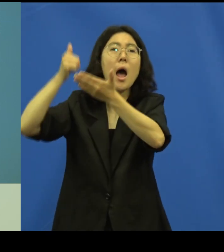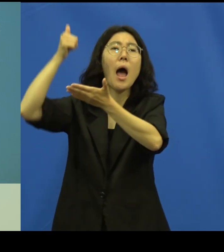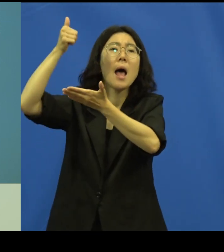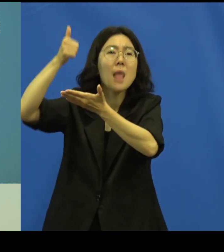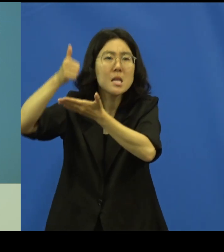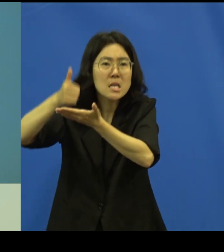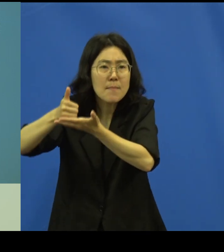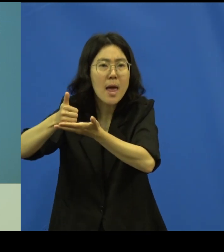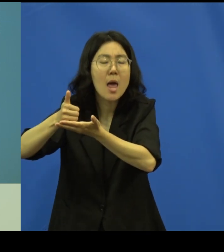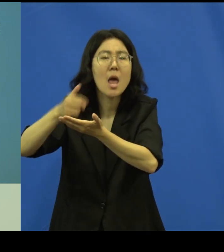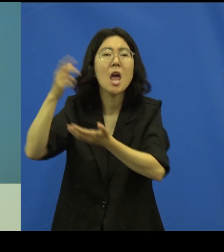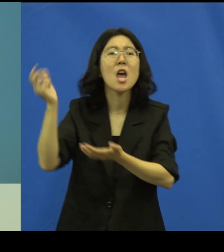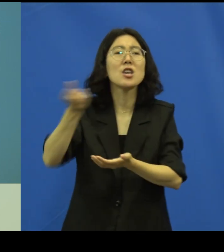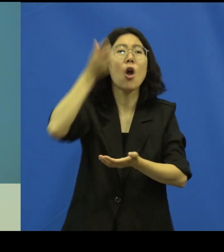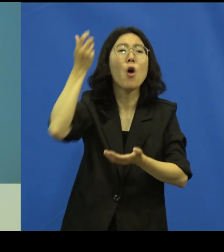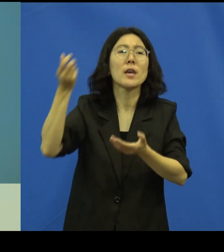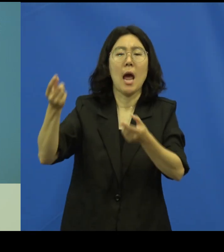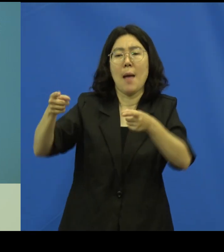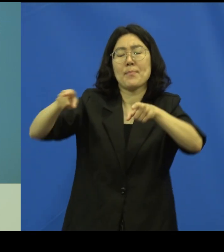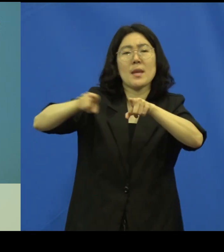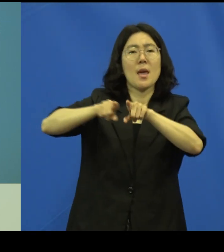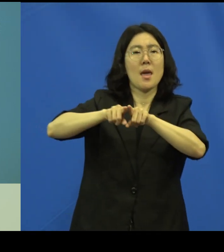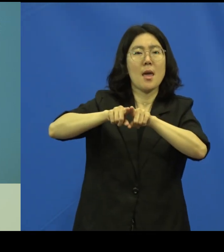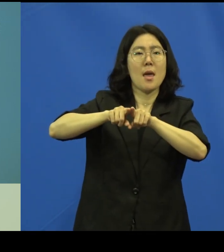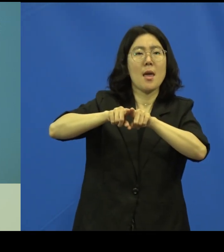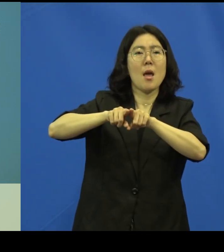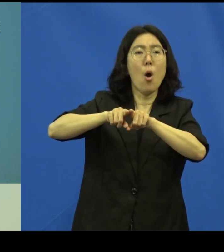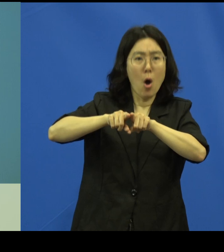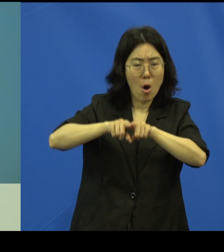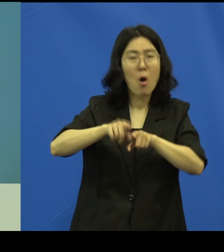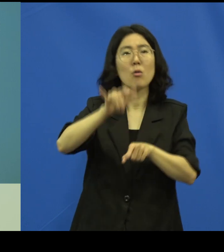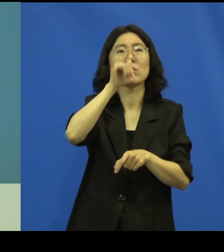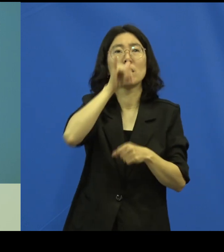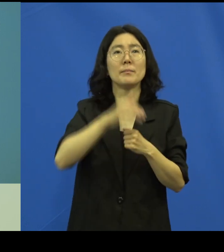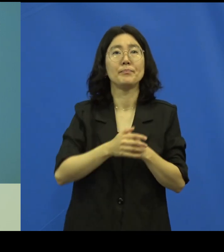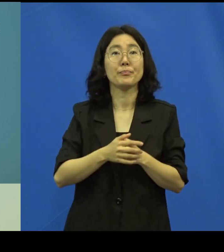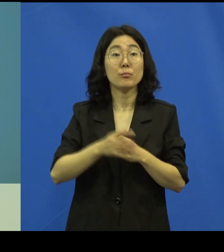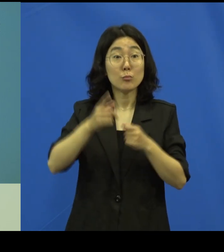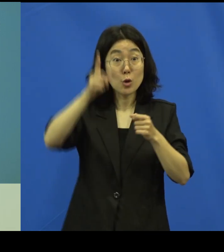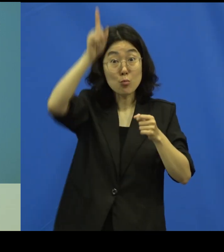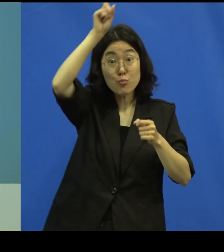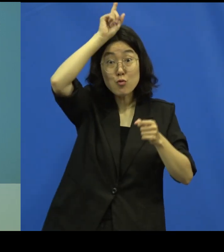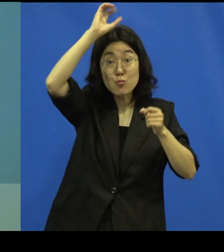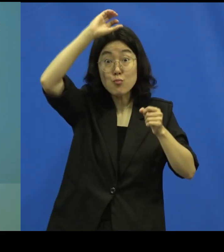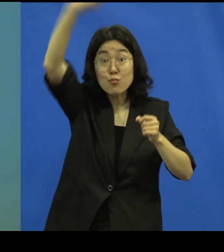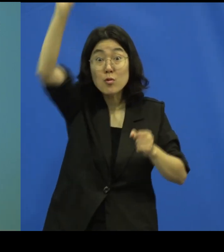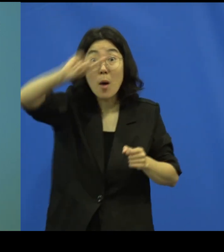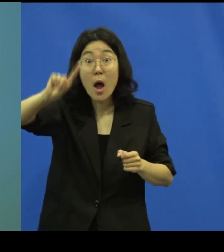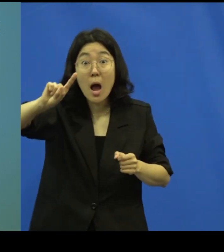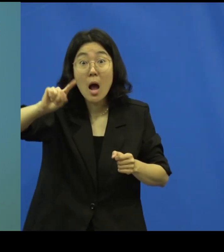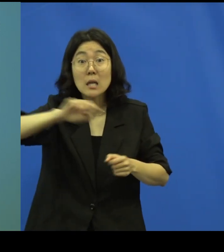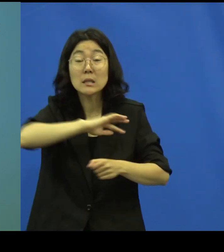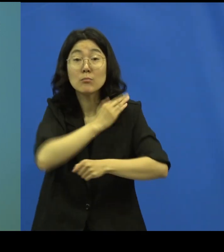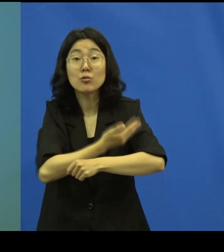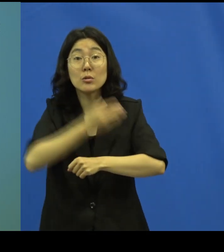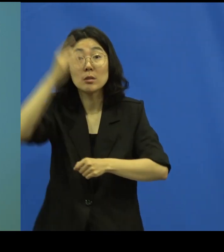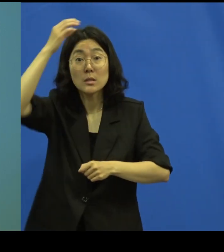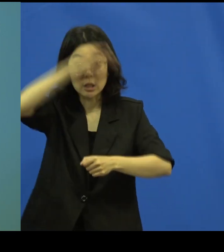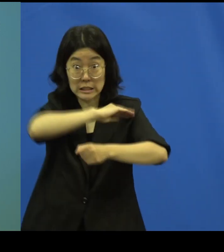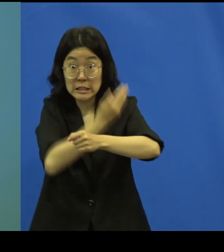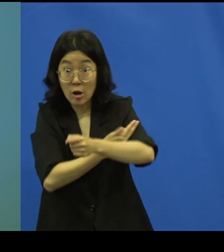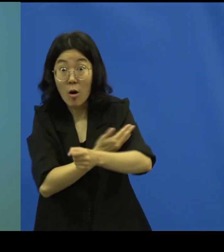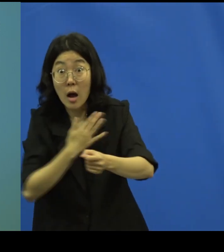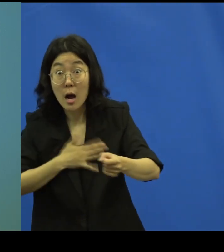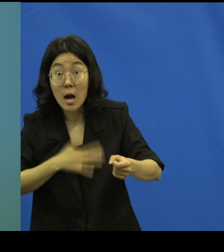7 영이더라. 자, 여기 7 뿔은 주로 힘, 권세, 능력을 상징해요.